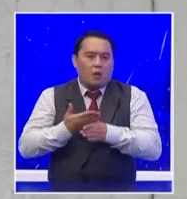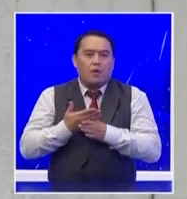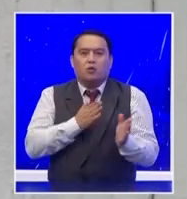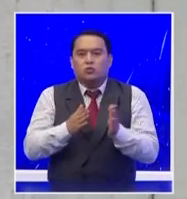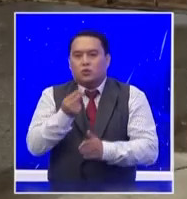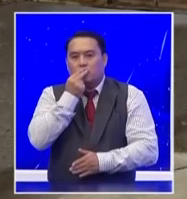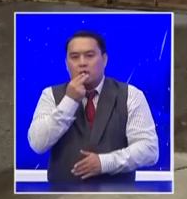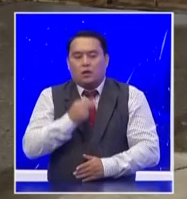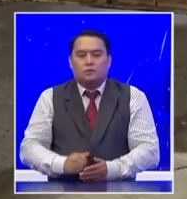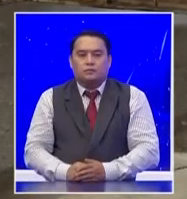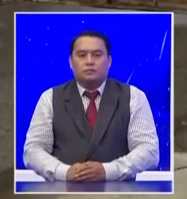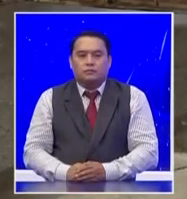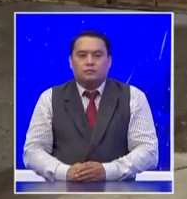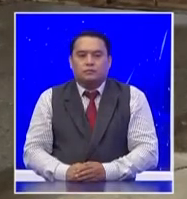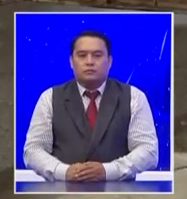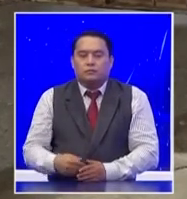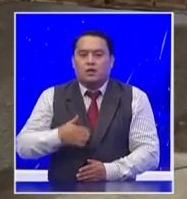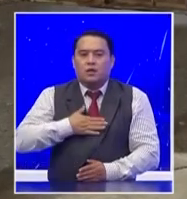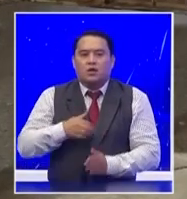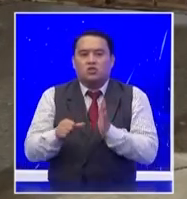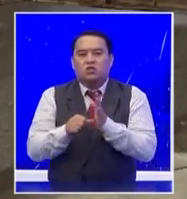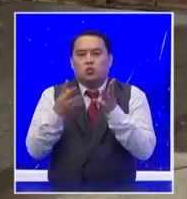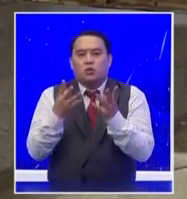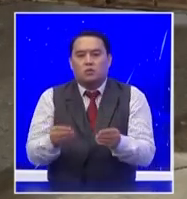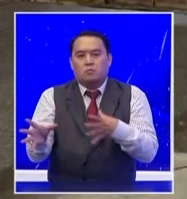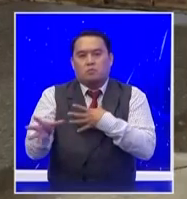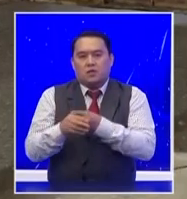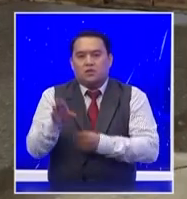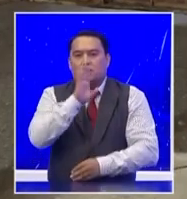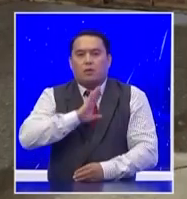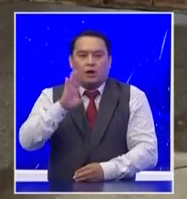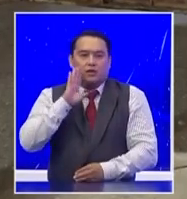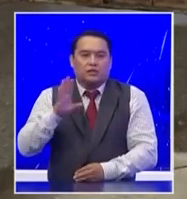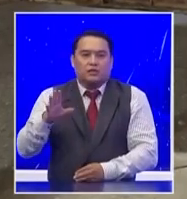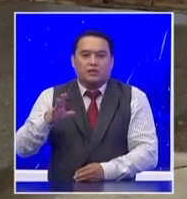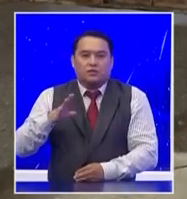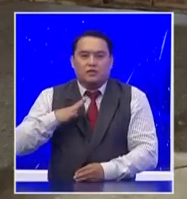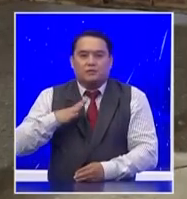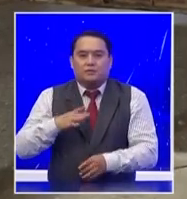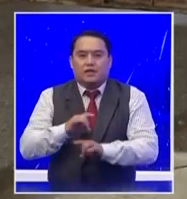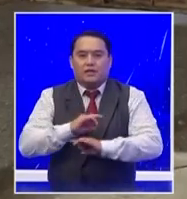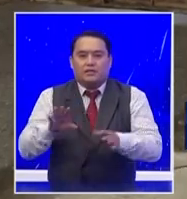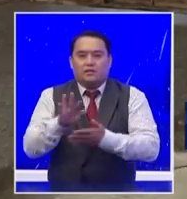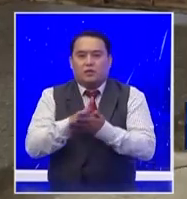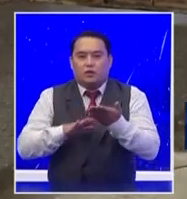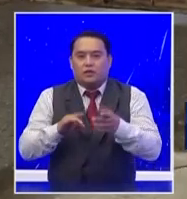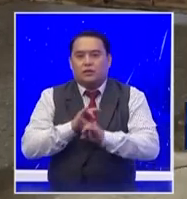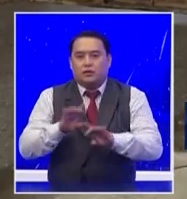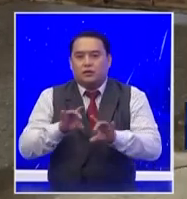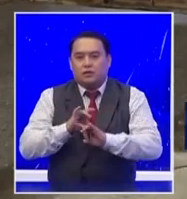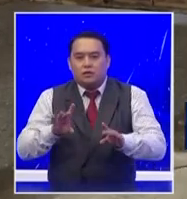соблюдать диету. Я уже пью саумал 6-й день вместе с моей мамой. И хочу сказать, что эффект заметен, но не